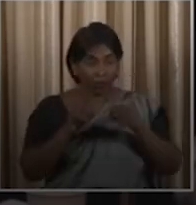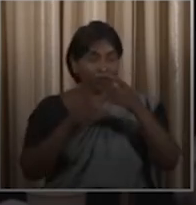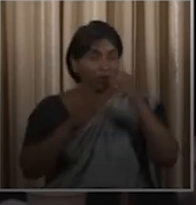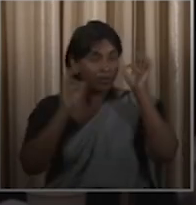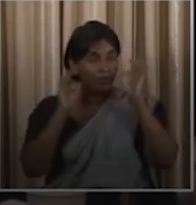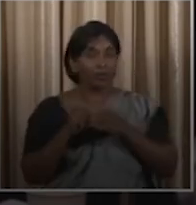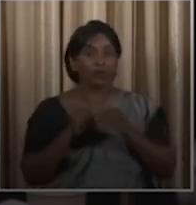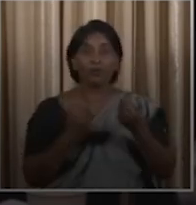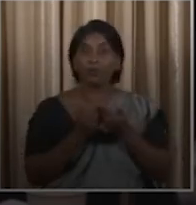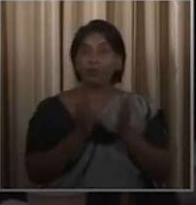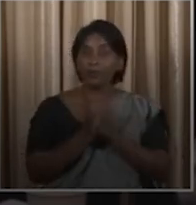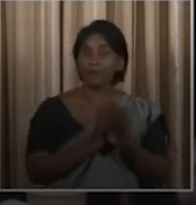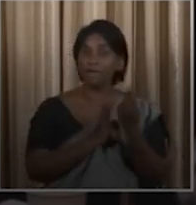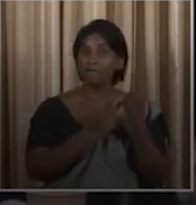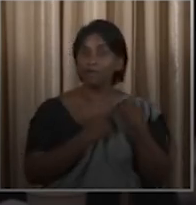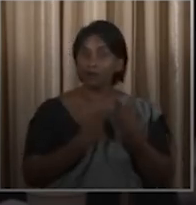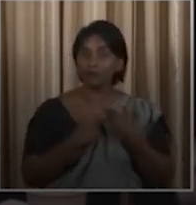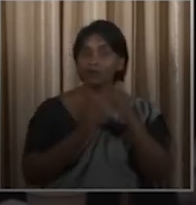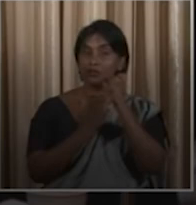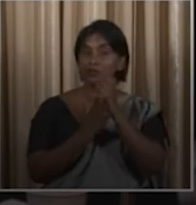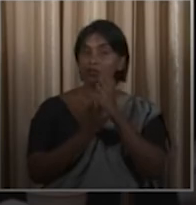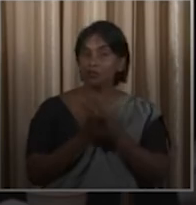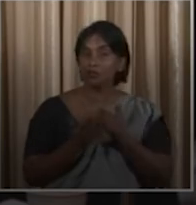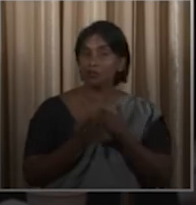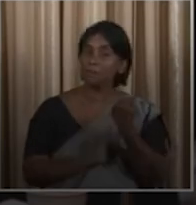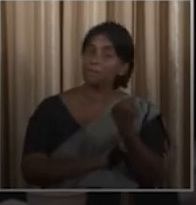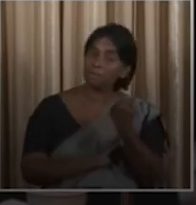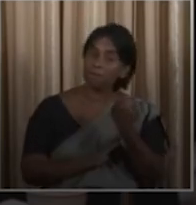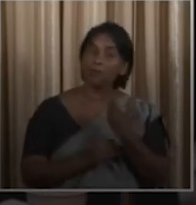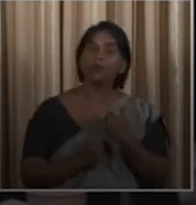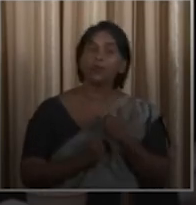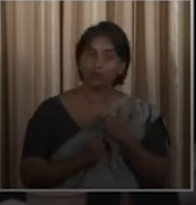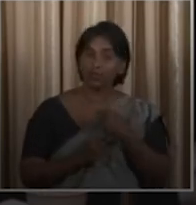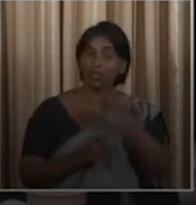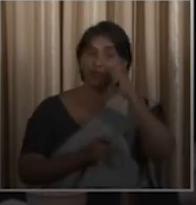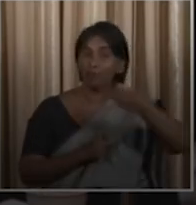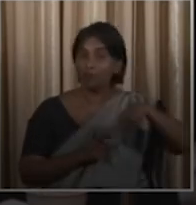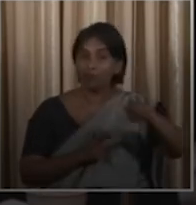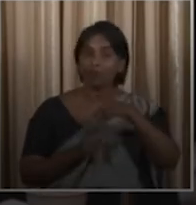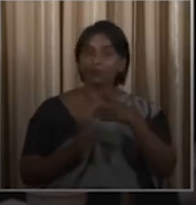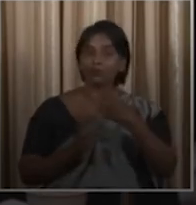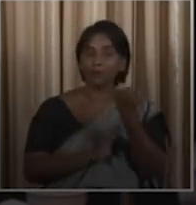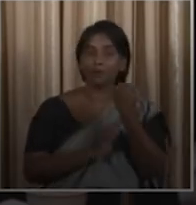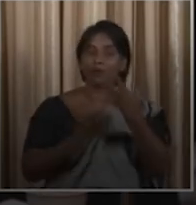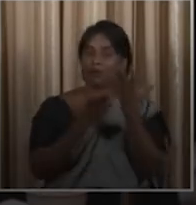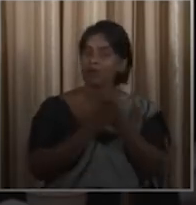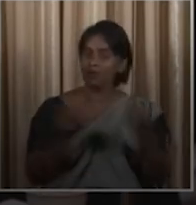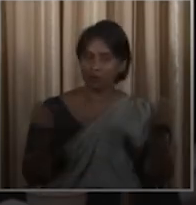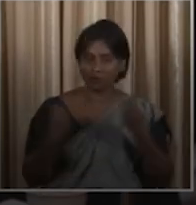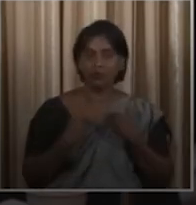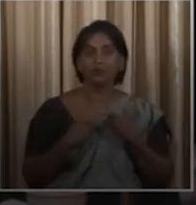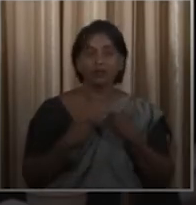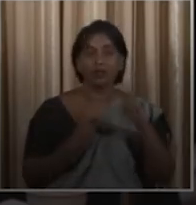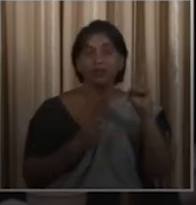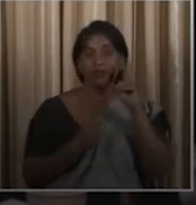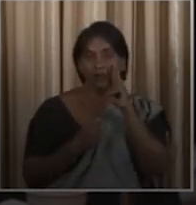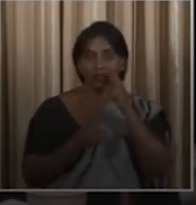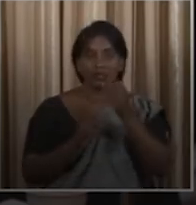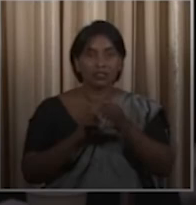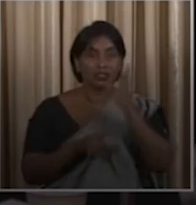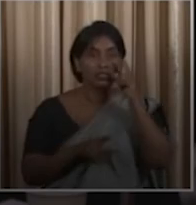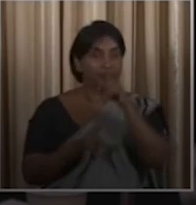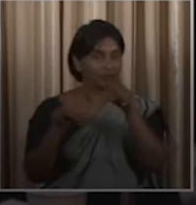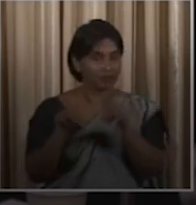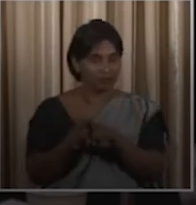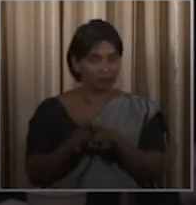වලට විවස්ථාවේ මොන බලතල තිබුණත් ජනතාව හමුවේ ඒ බලතල අවලංගු වෙනවා. රනිල් වික්‍රමසිංහට ජනාධිපතිවරයා හැටියට විවස්ථාවෙන්